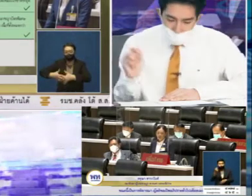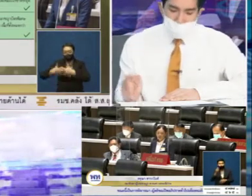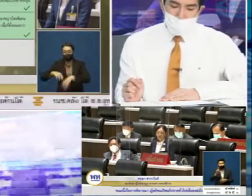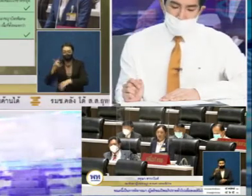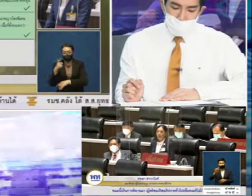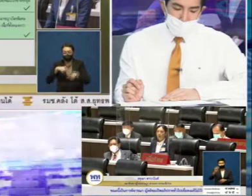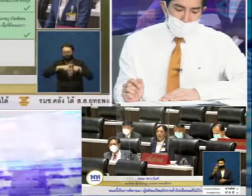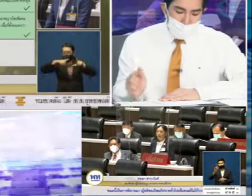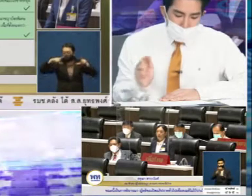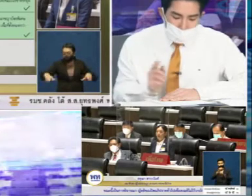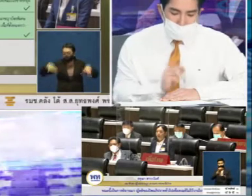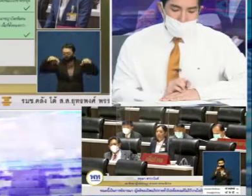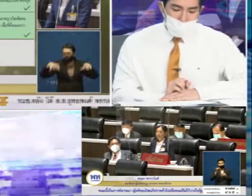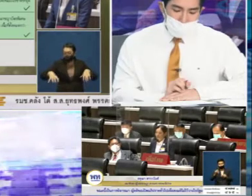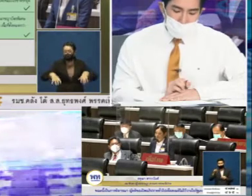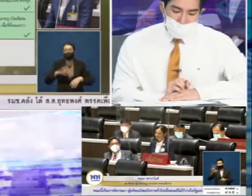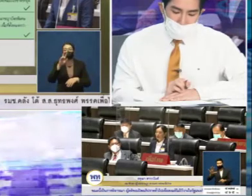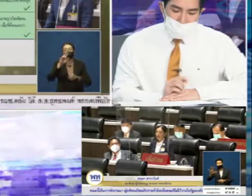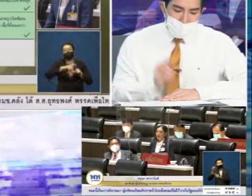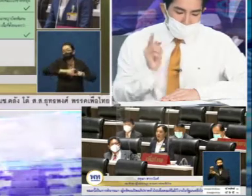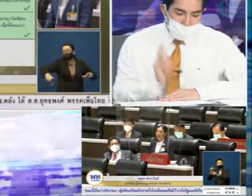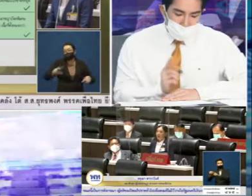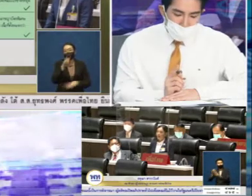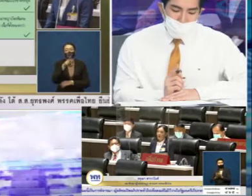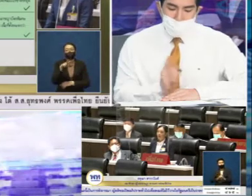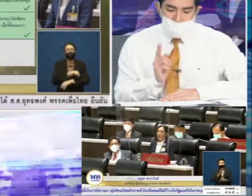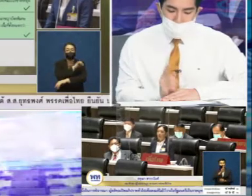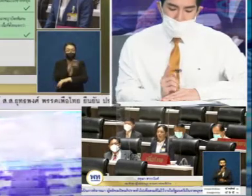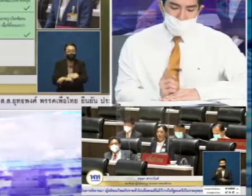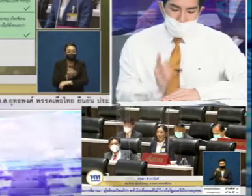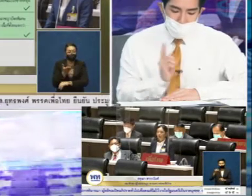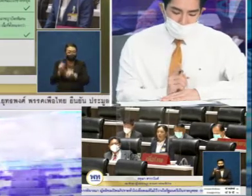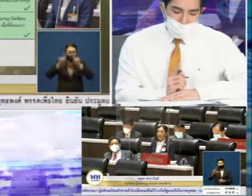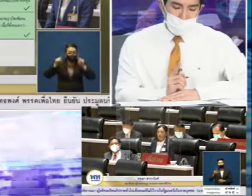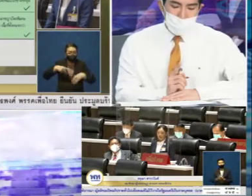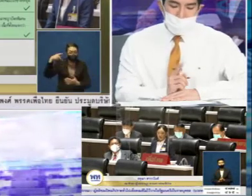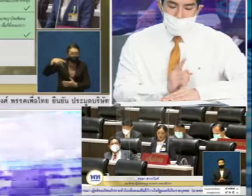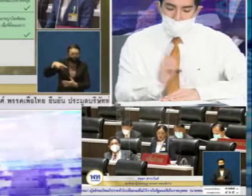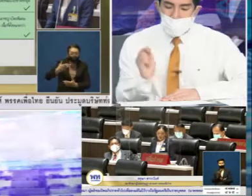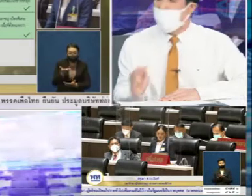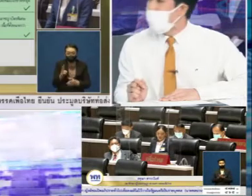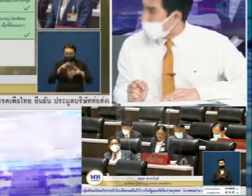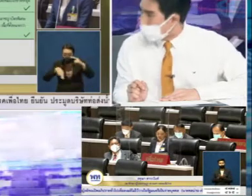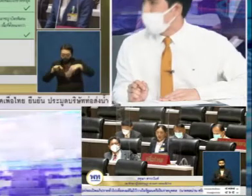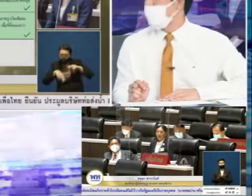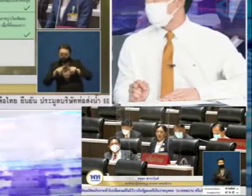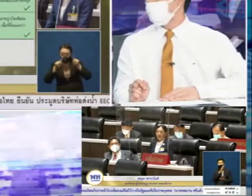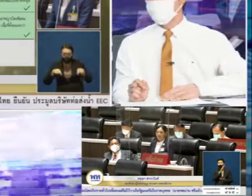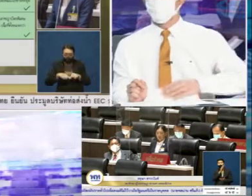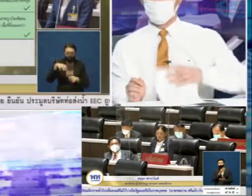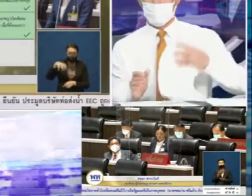ำเหมืองอันใหม่ด้วยแล้วคุณจิราพรเธอก็เลยบอกว่าเธอจะยื่นดำเนินคดีกับทั้งพลเอกประยุทธ์แล้วก็ครม.ทั้งหมดเล